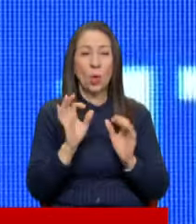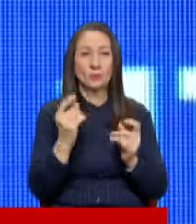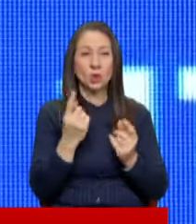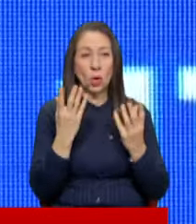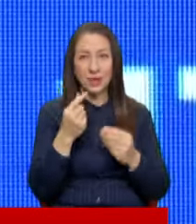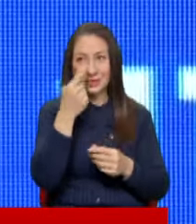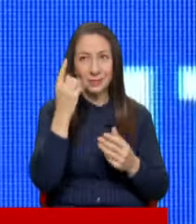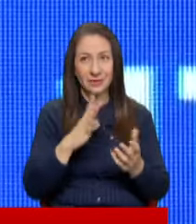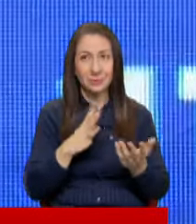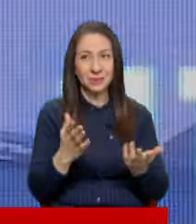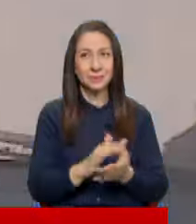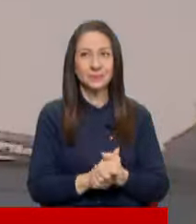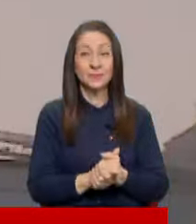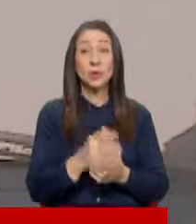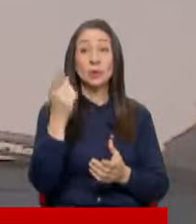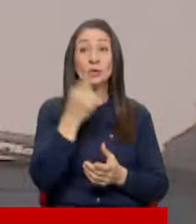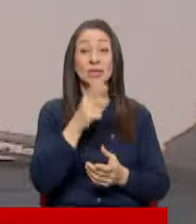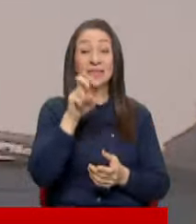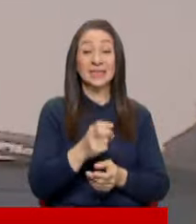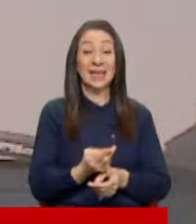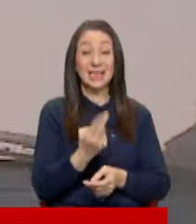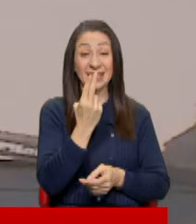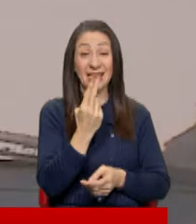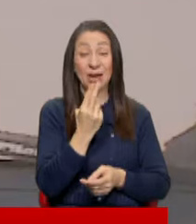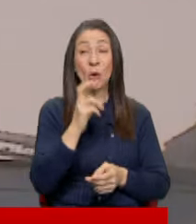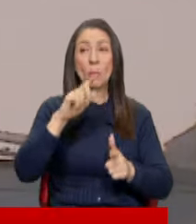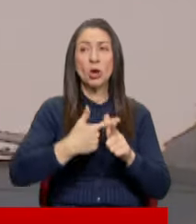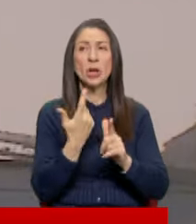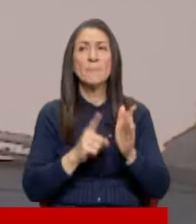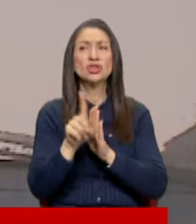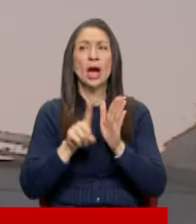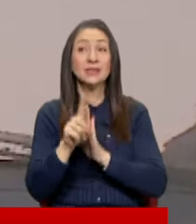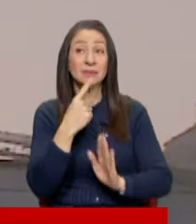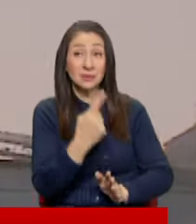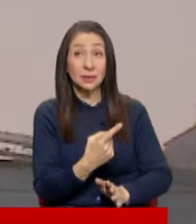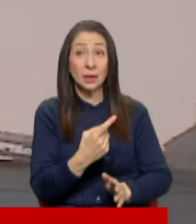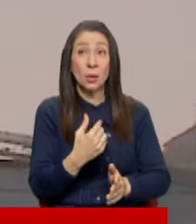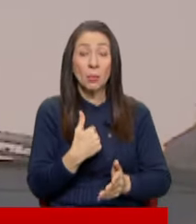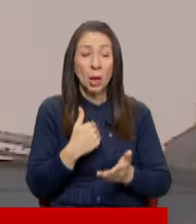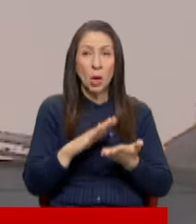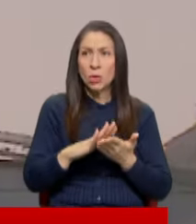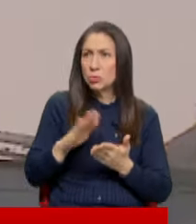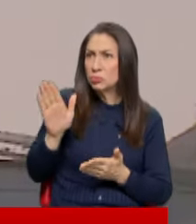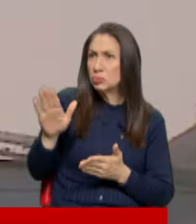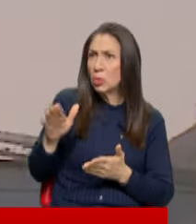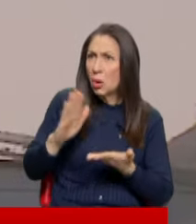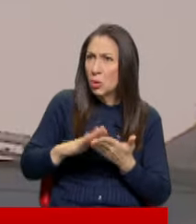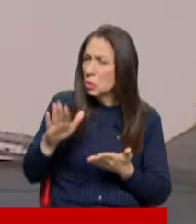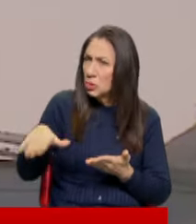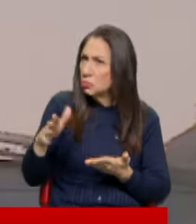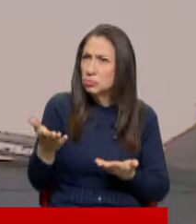bir şey olma ihtimali % 7 projeleri başardı dedi Ben döndüm arkadaşlarıma dedim